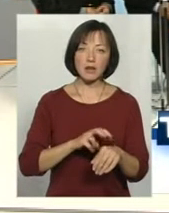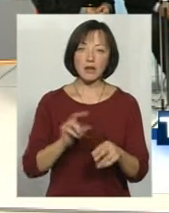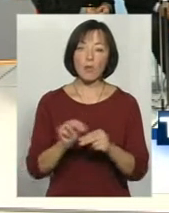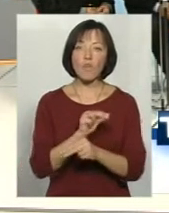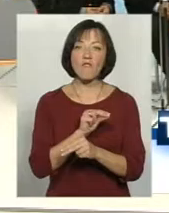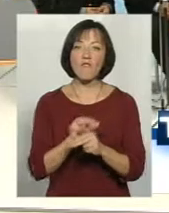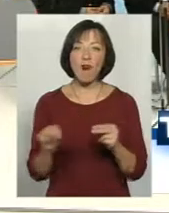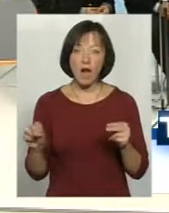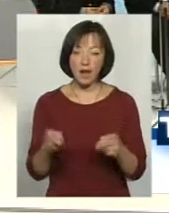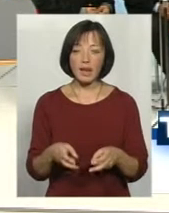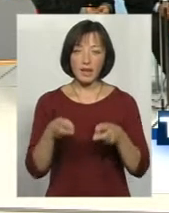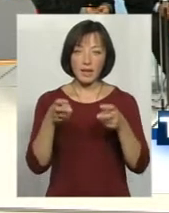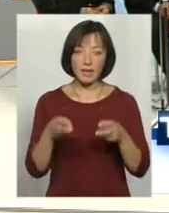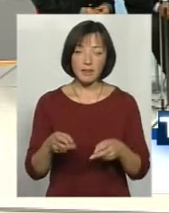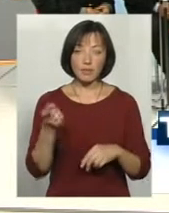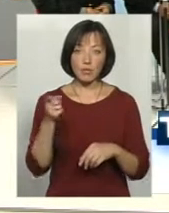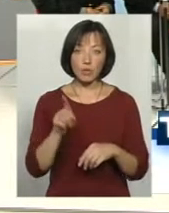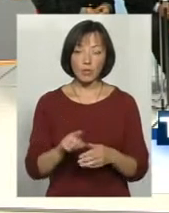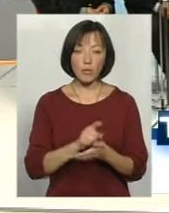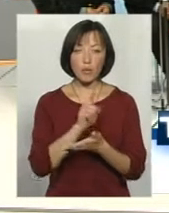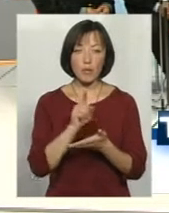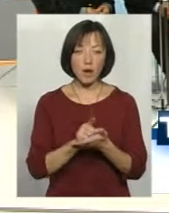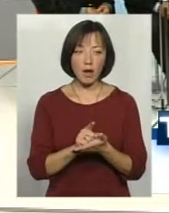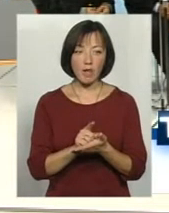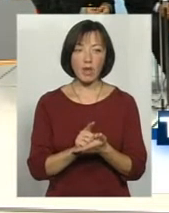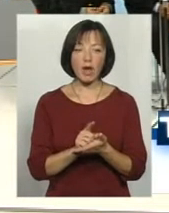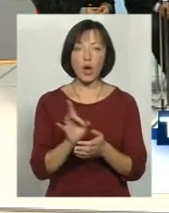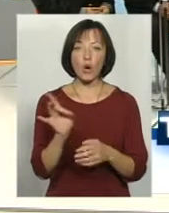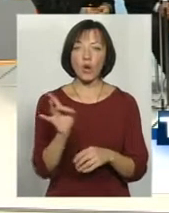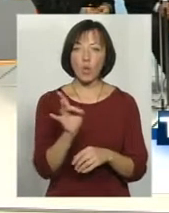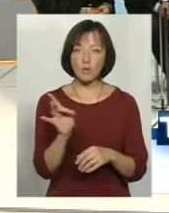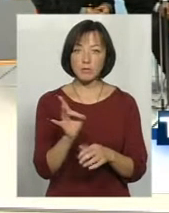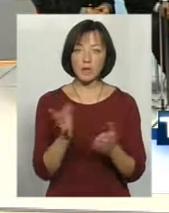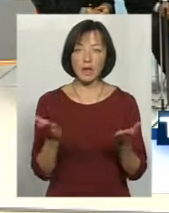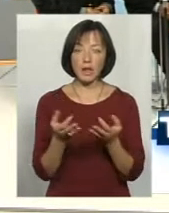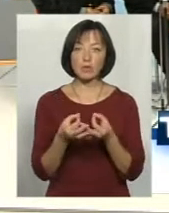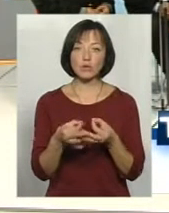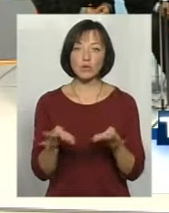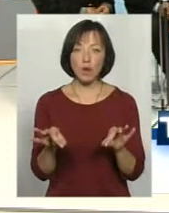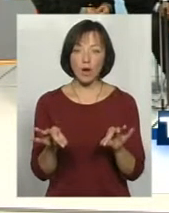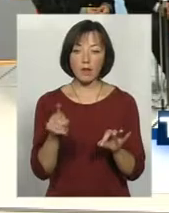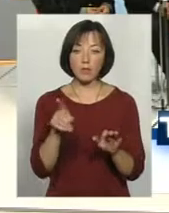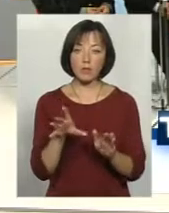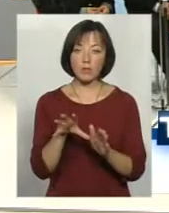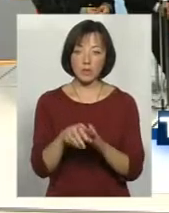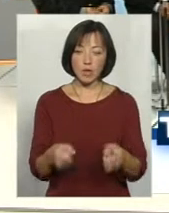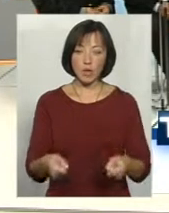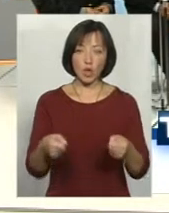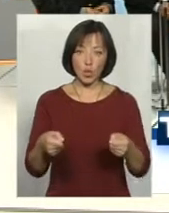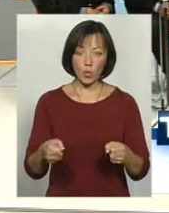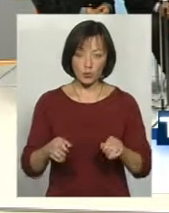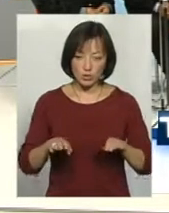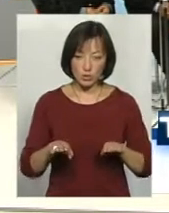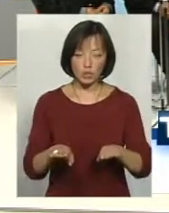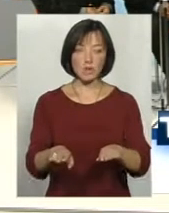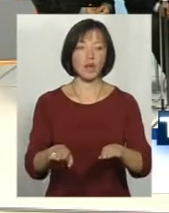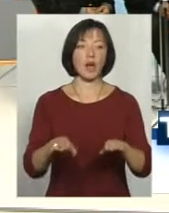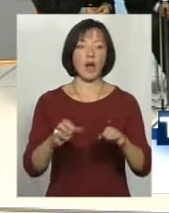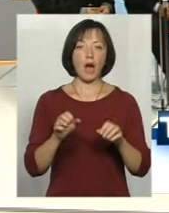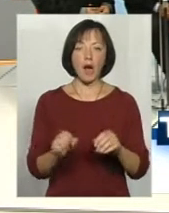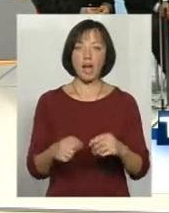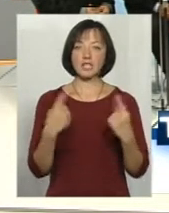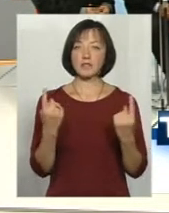Лікування ліфт полягає тільки в тому, що він має розміри, які дозволяють туди поставити ноші, а звичайний